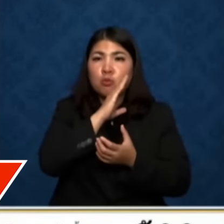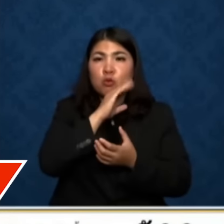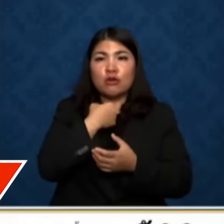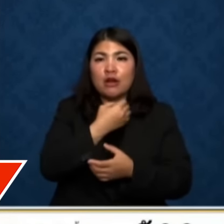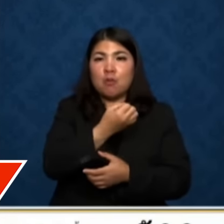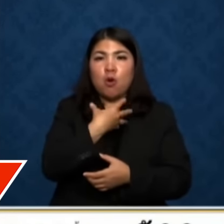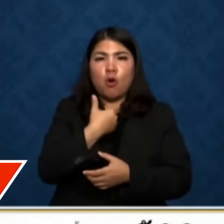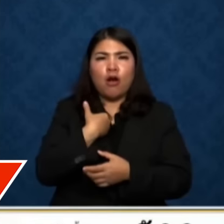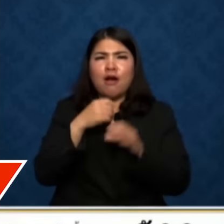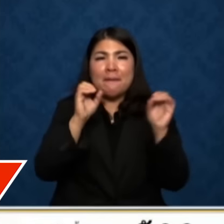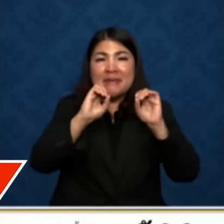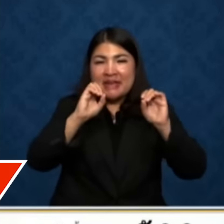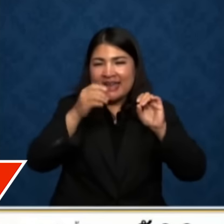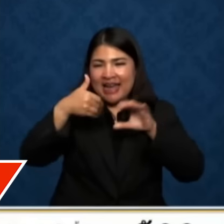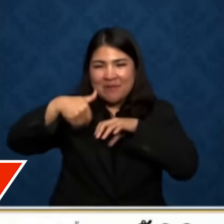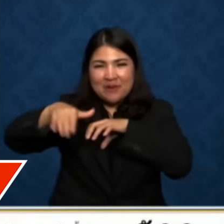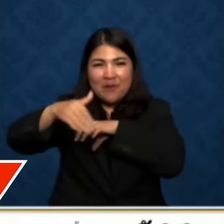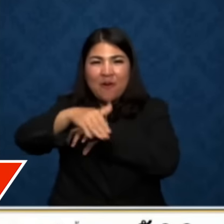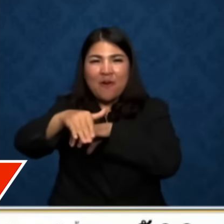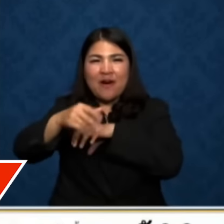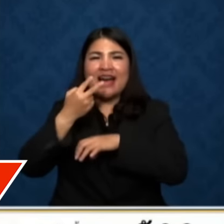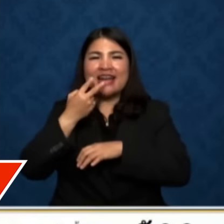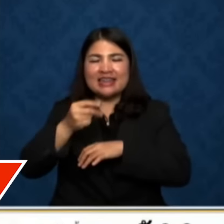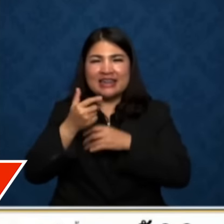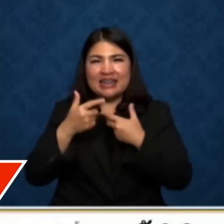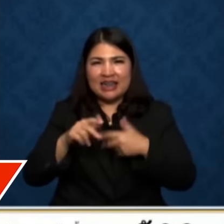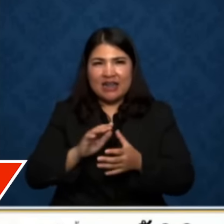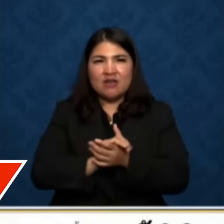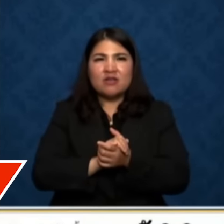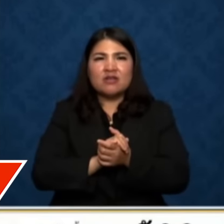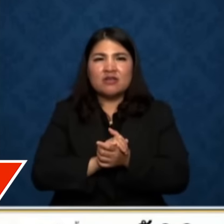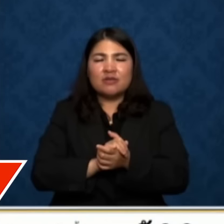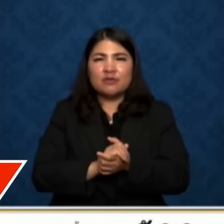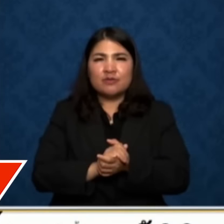าไม่มีไปข้างนอกเสร็จปุ๊บผ่านพ้นภาวะวิกฤตเนี่ย